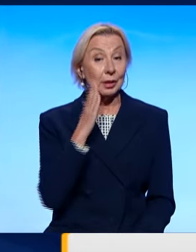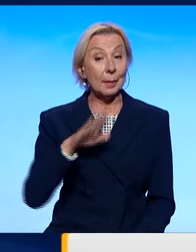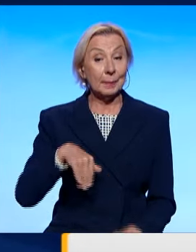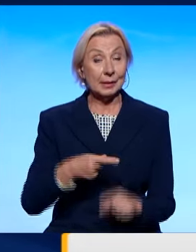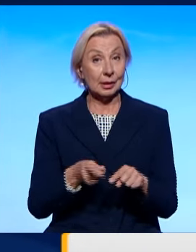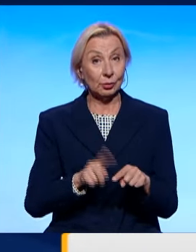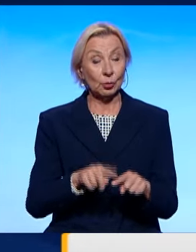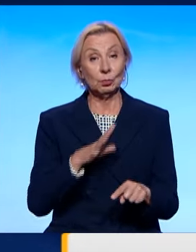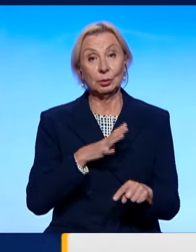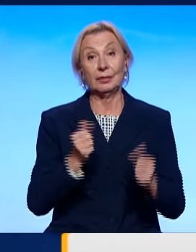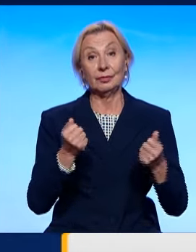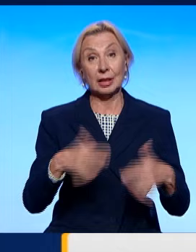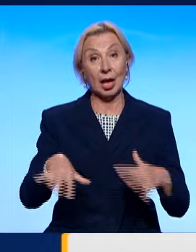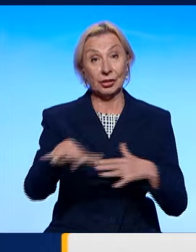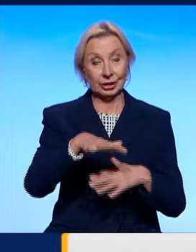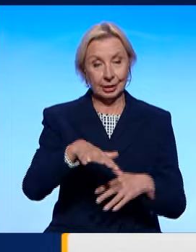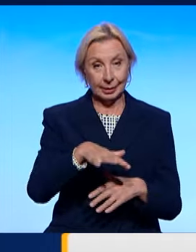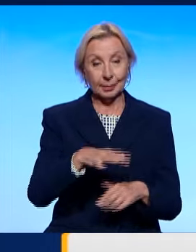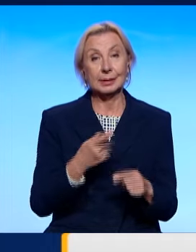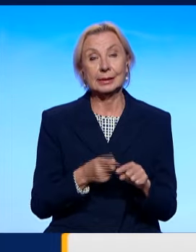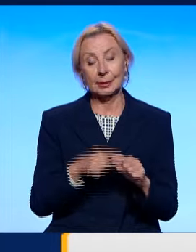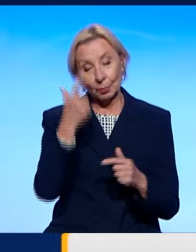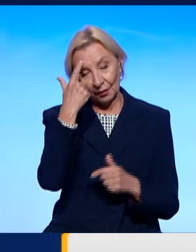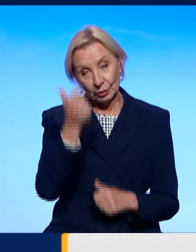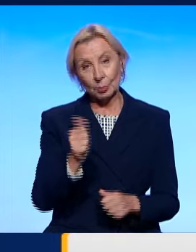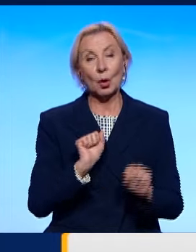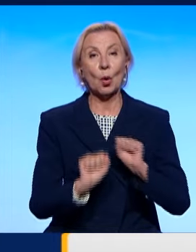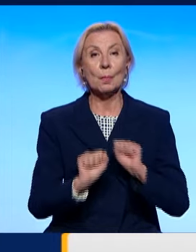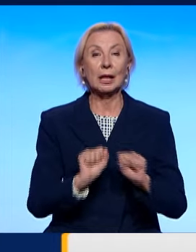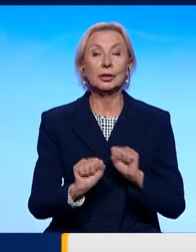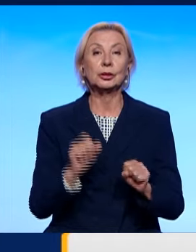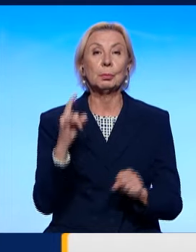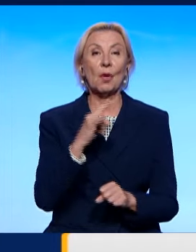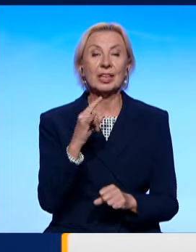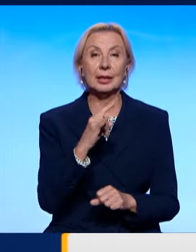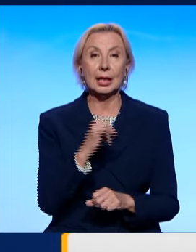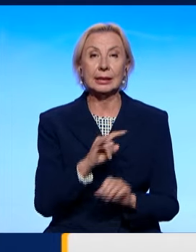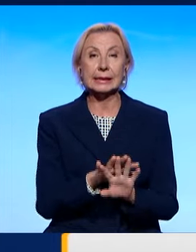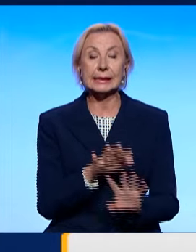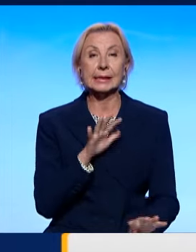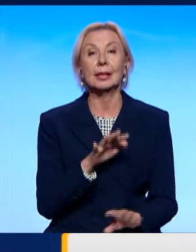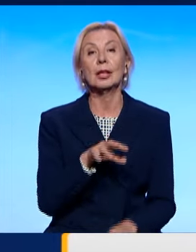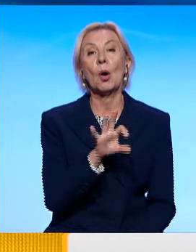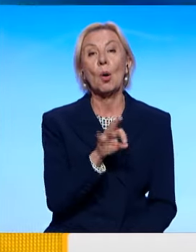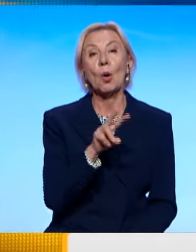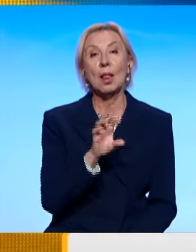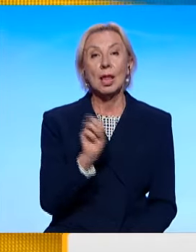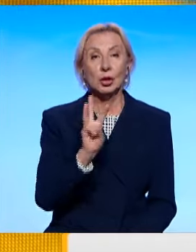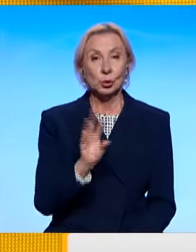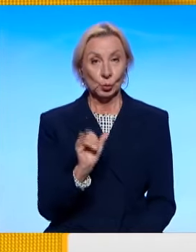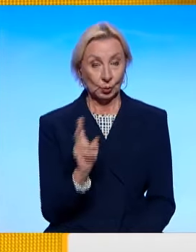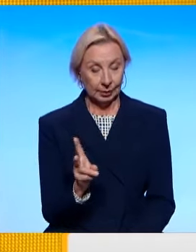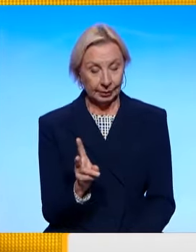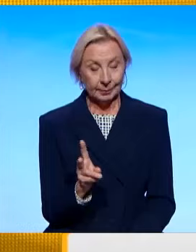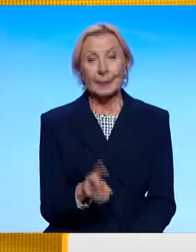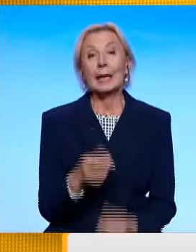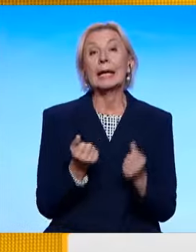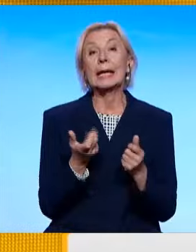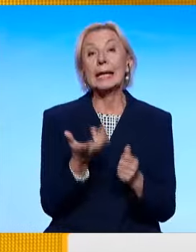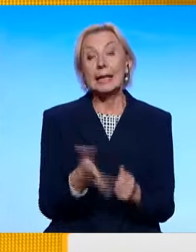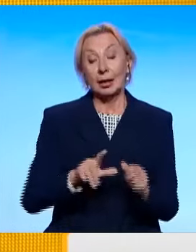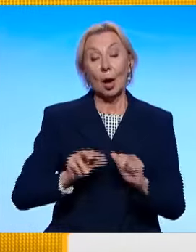були локаційно втрачені, повідомив у ранковому звіті командувач повітряних сил Микола Олещук. І кілька ударних